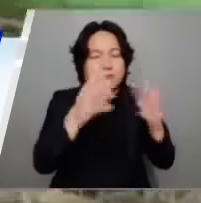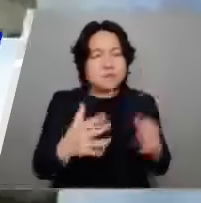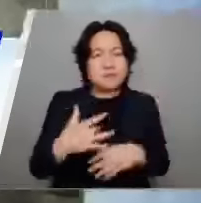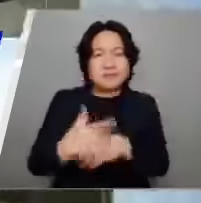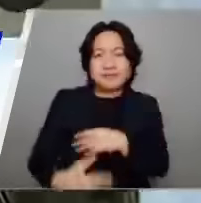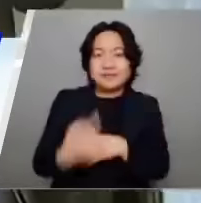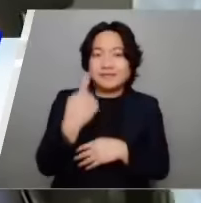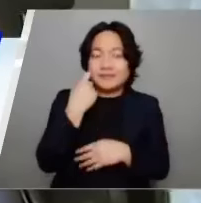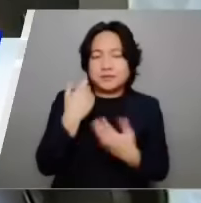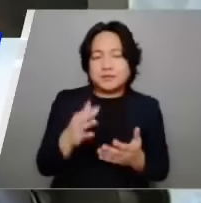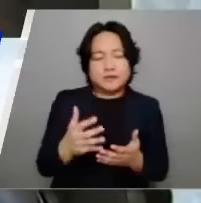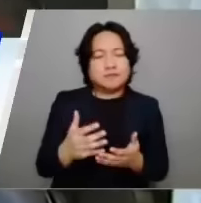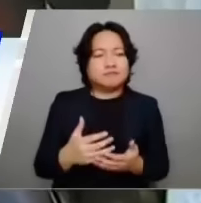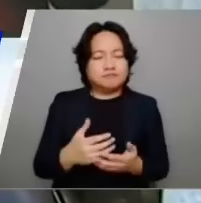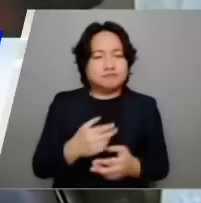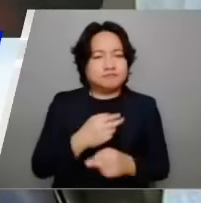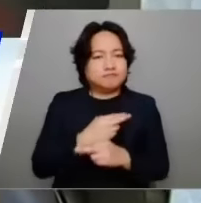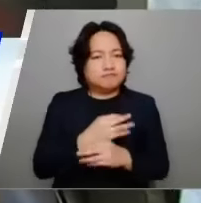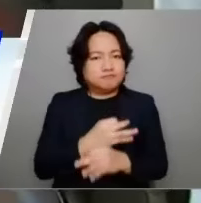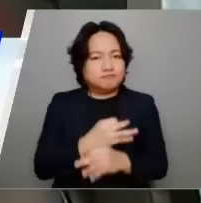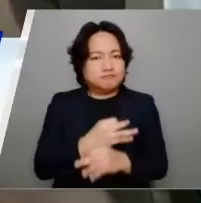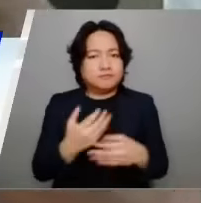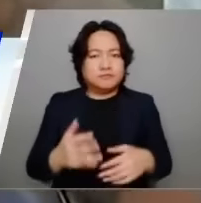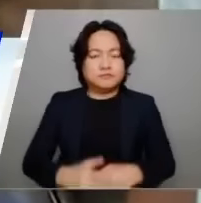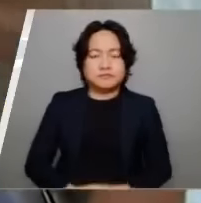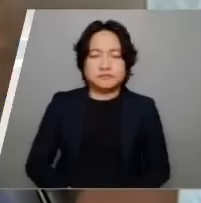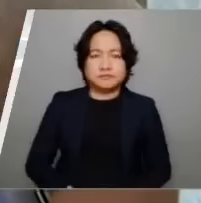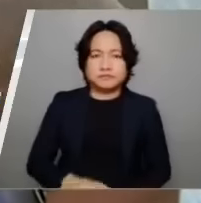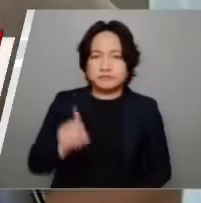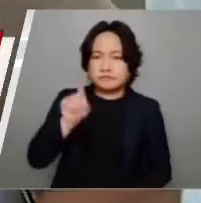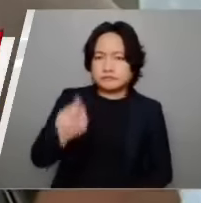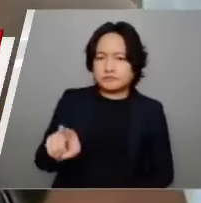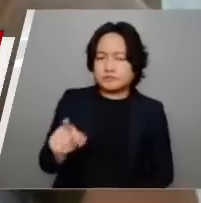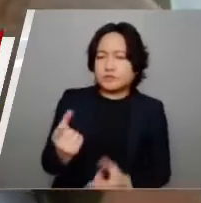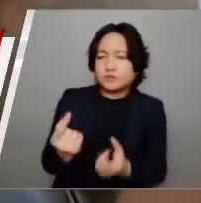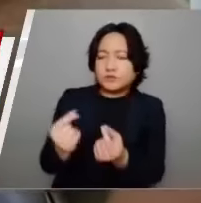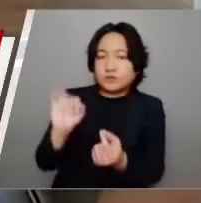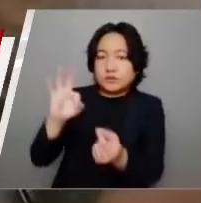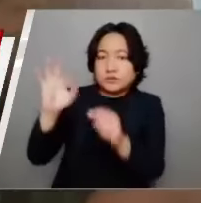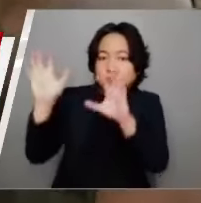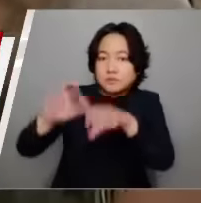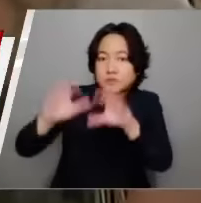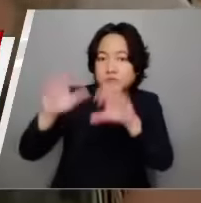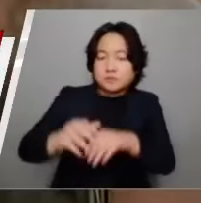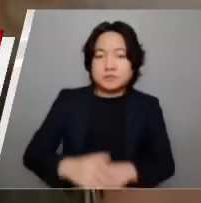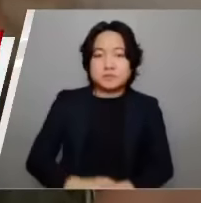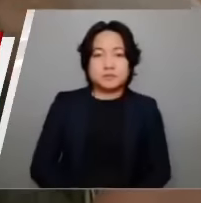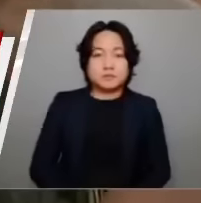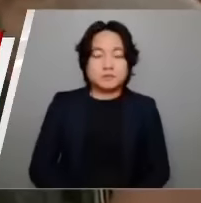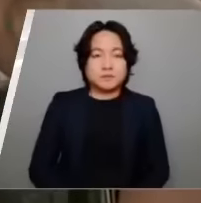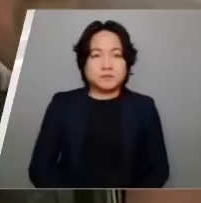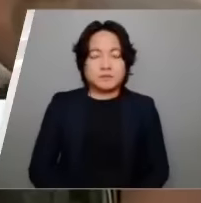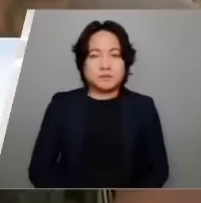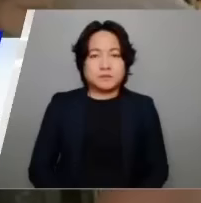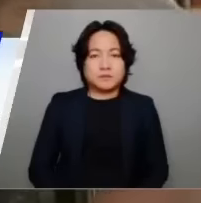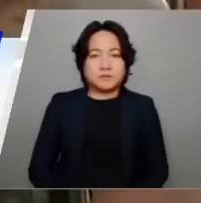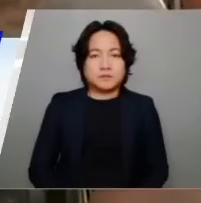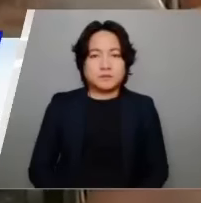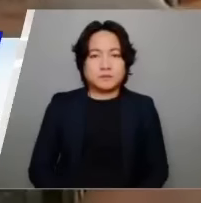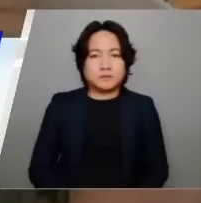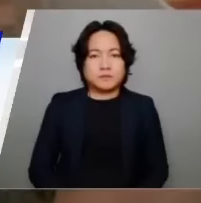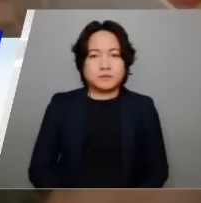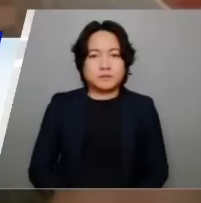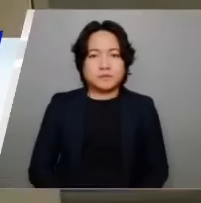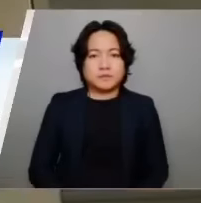baha. Ano gagawin mo sa pamilya mo yun? Yun nga po, iyan mo muna po doon sa akin, ate. Papasama upo muna